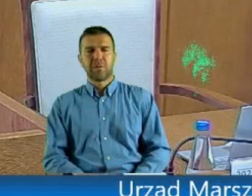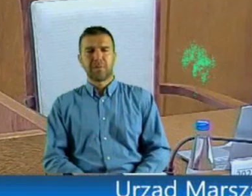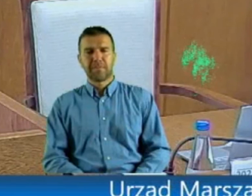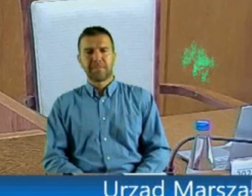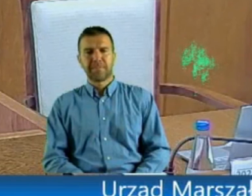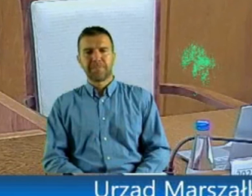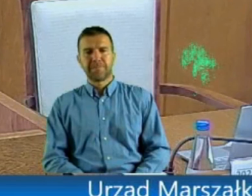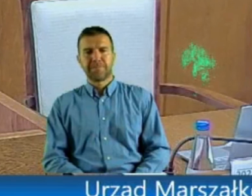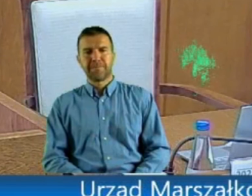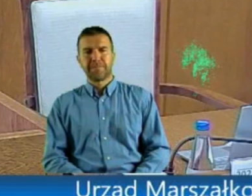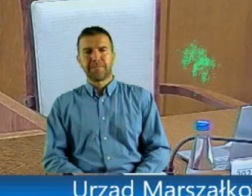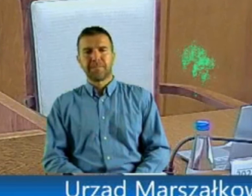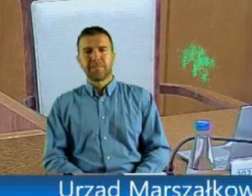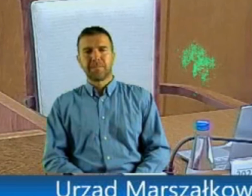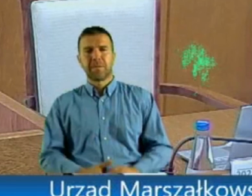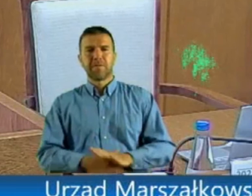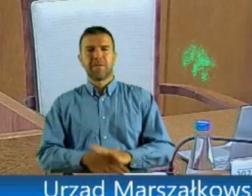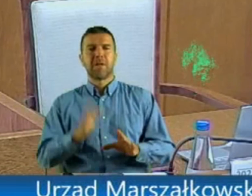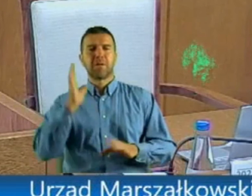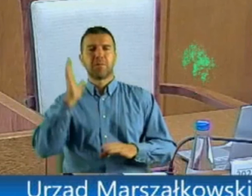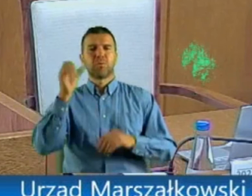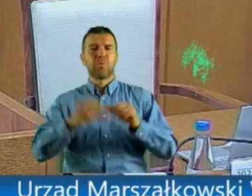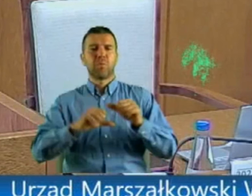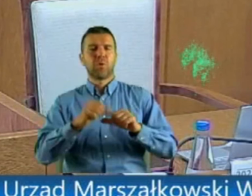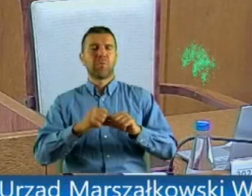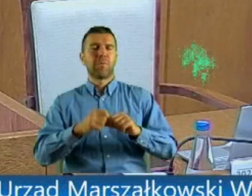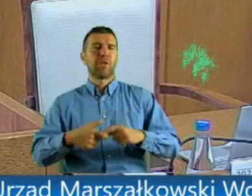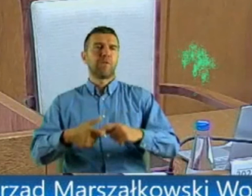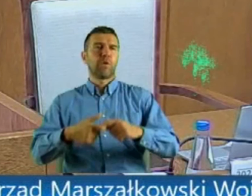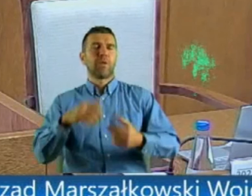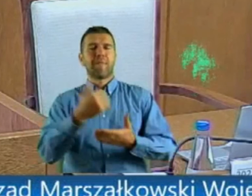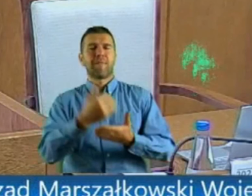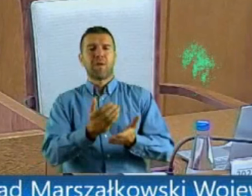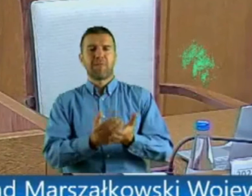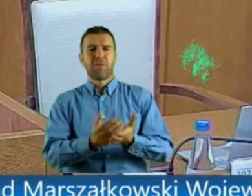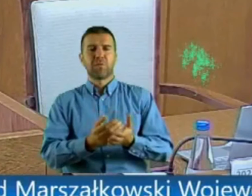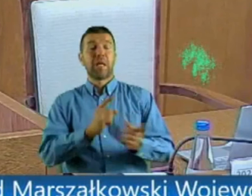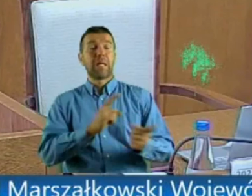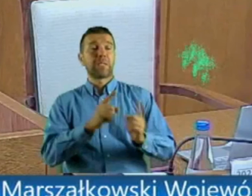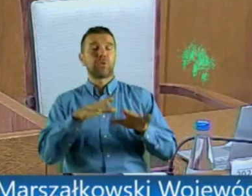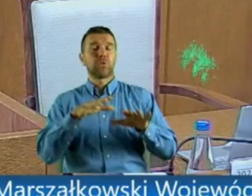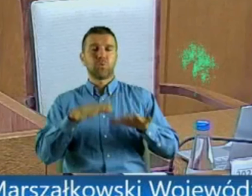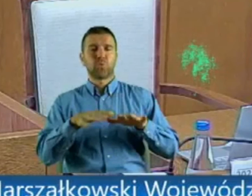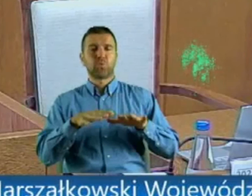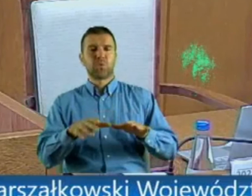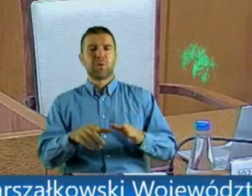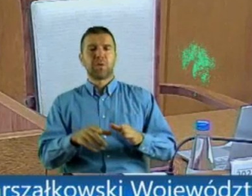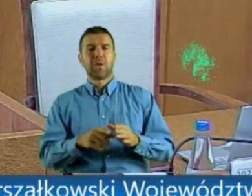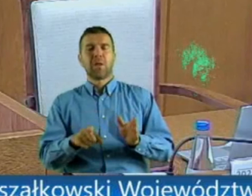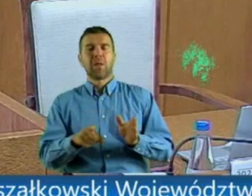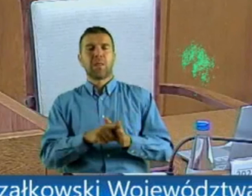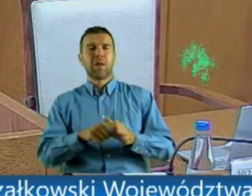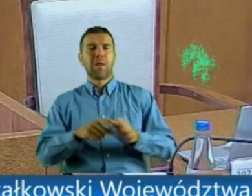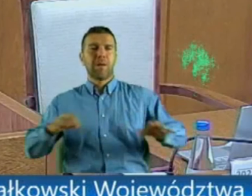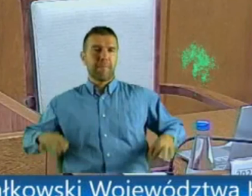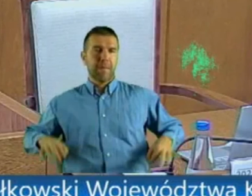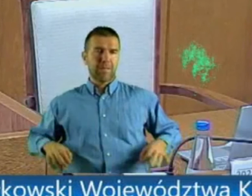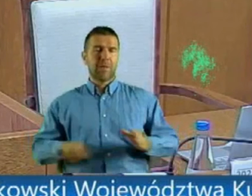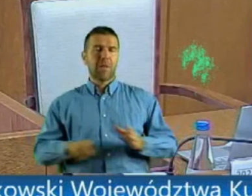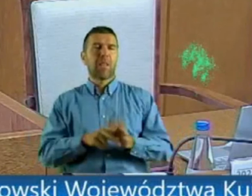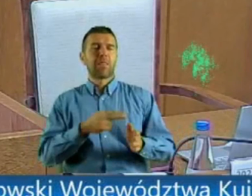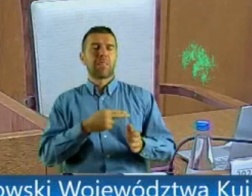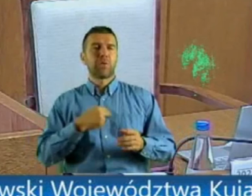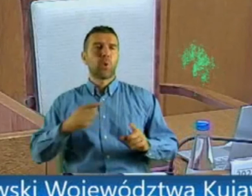które będą w przyszłym roku dotyczyły Związku Województw, mają szczególne znaczenie dla mnie, dla Państwa, dla naszej